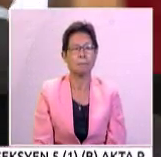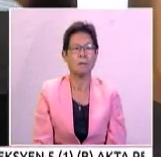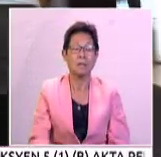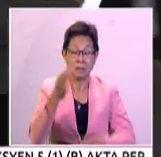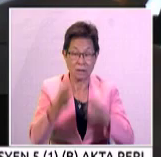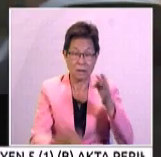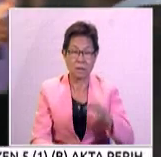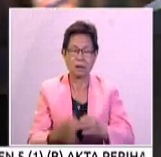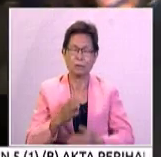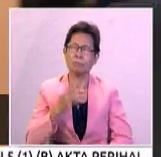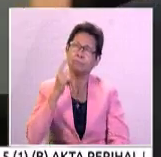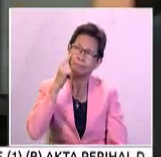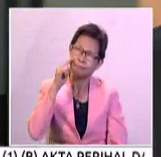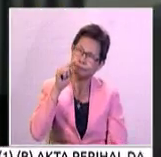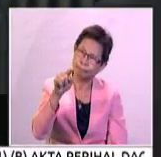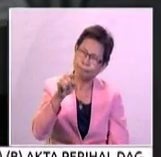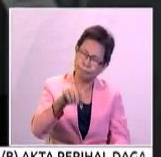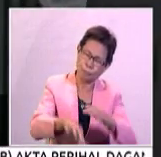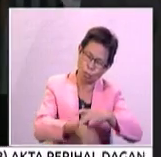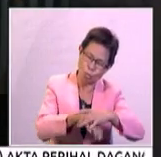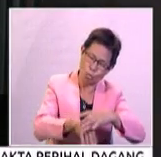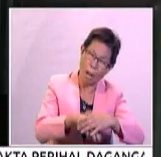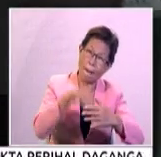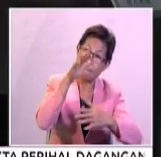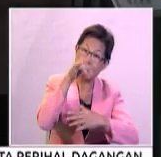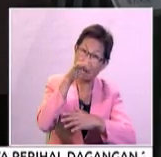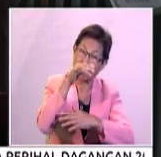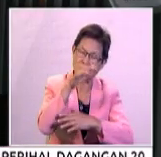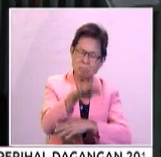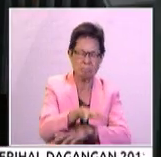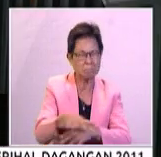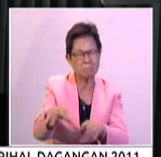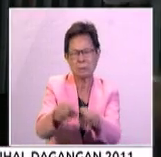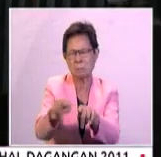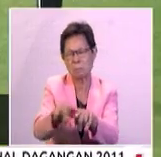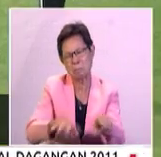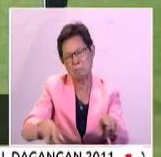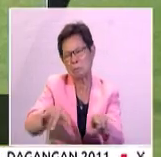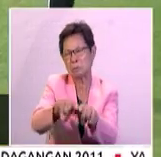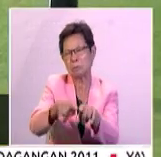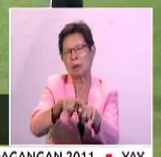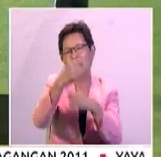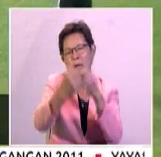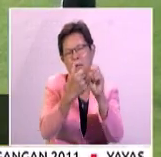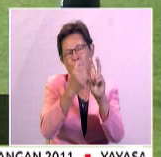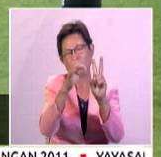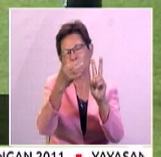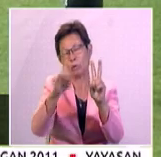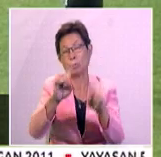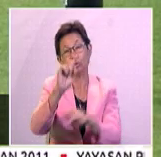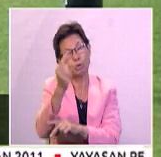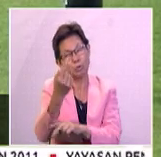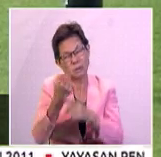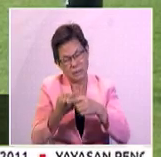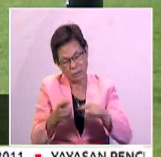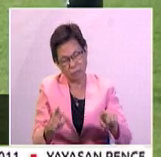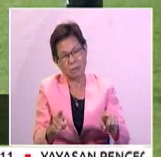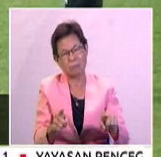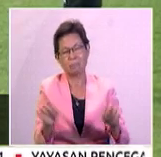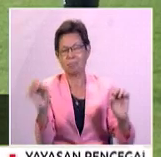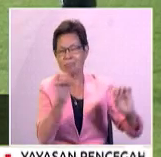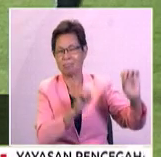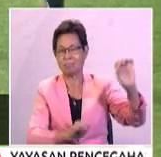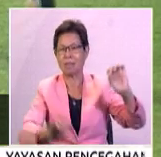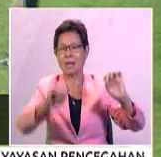Jika diamati, situasi undian Melaka United adalah lebih kurang sama seperti mana edisi 2018. Cuma yang berbeza hanyalah